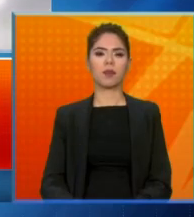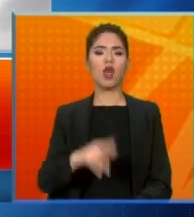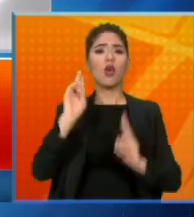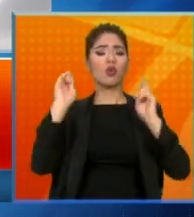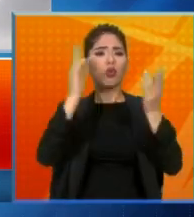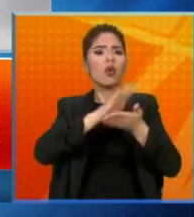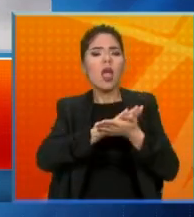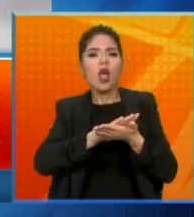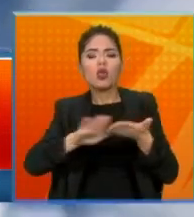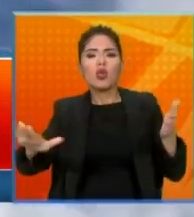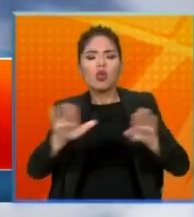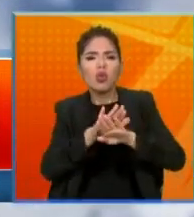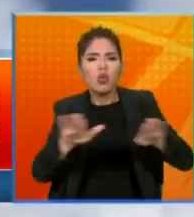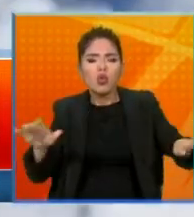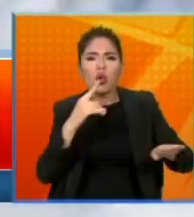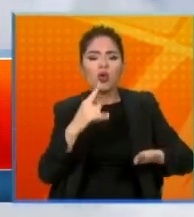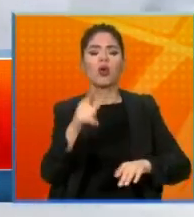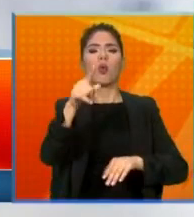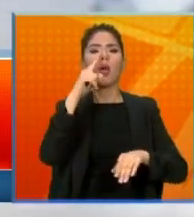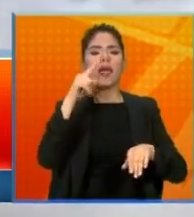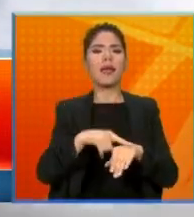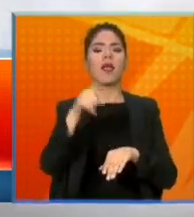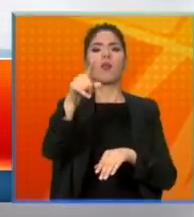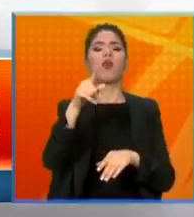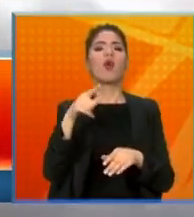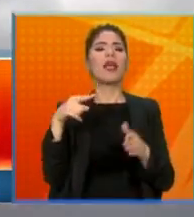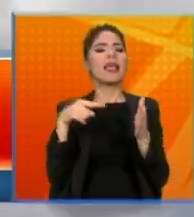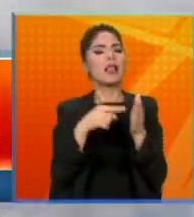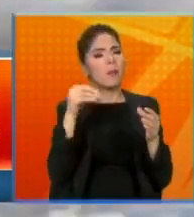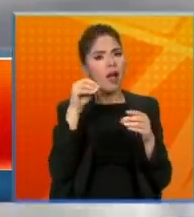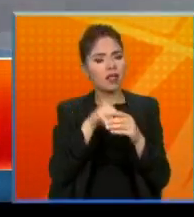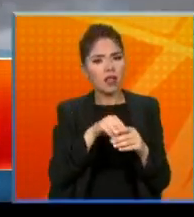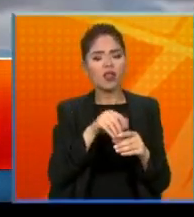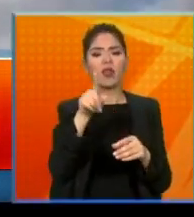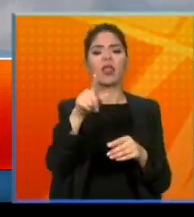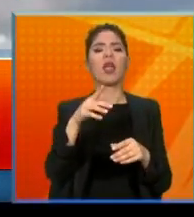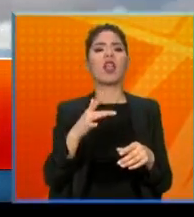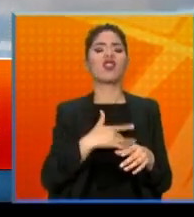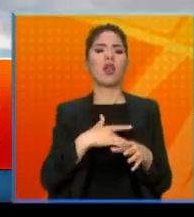Dünyanın düz olduğuna inanıyordu. Bu inancını ispatlamak için çıktığı yolda canından oldu.